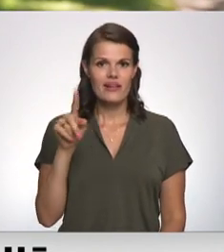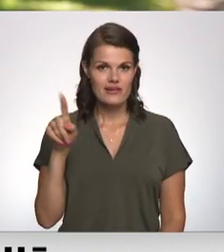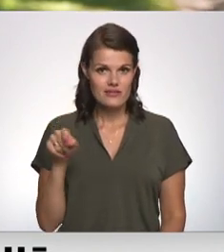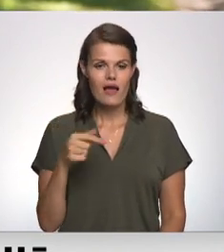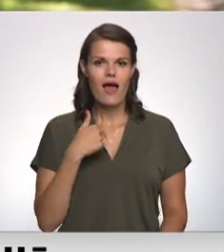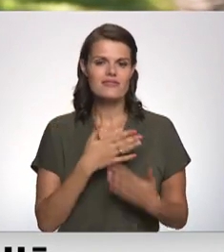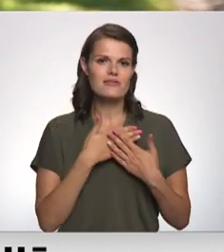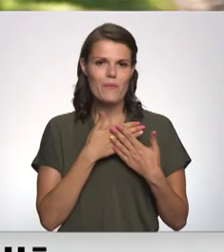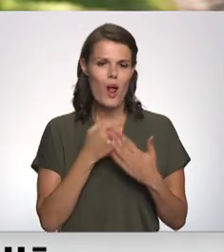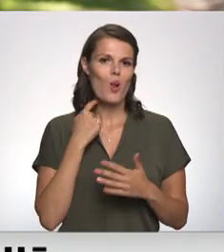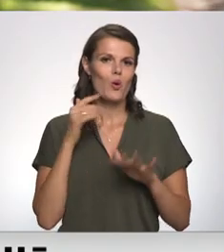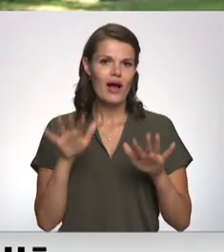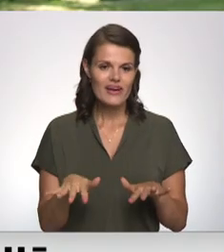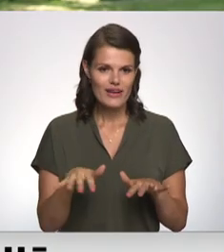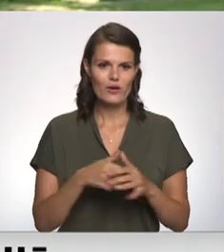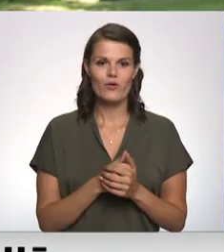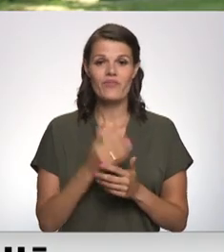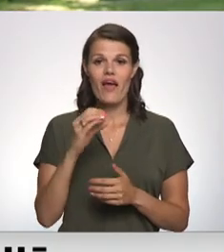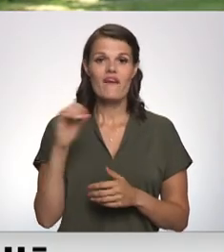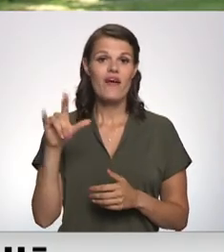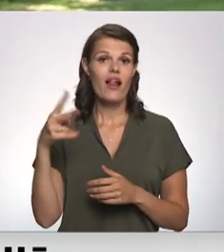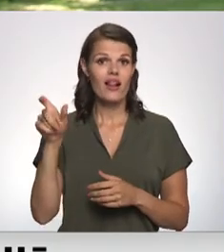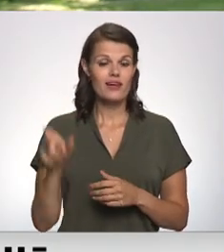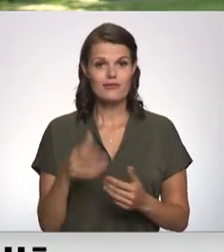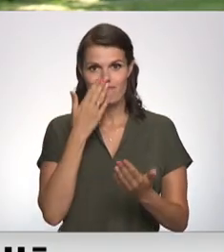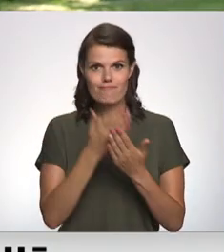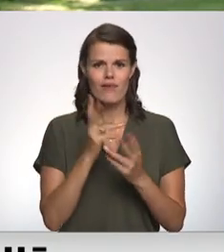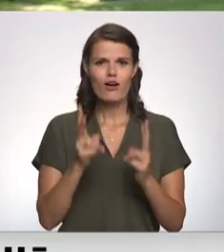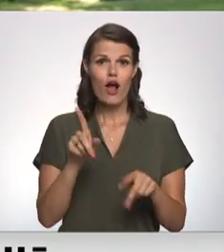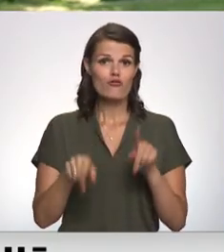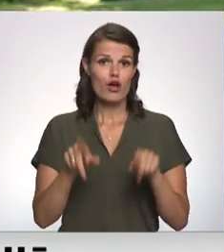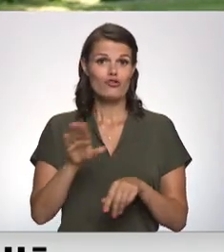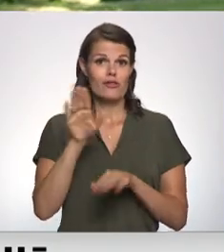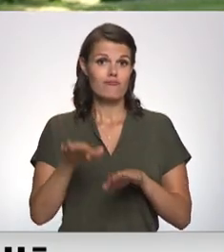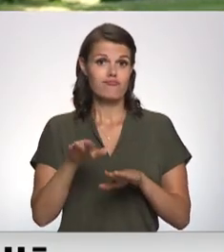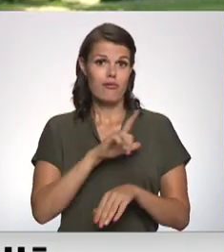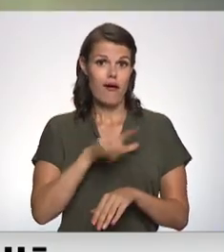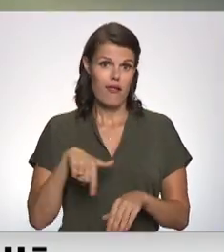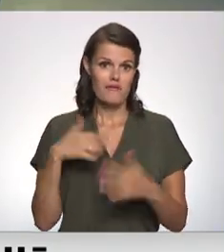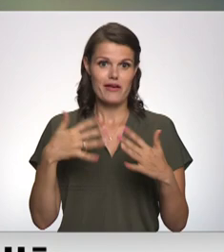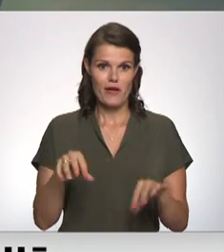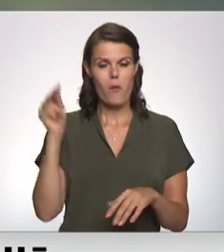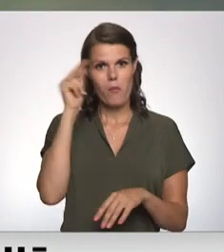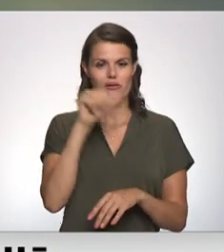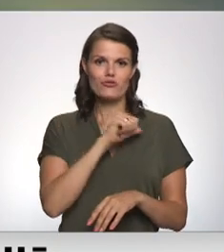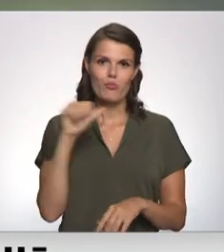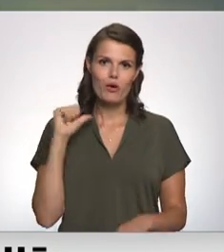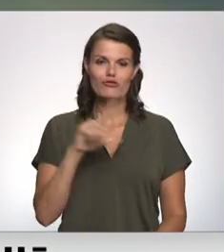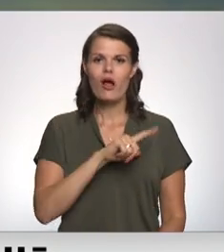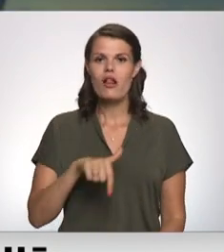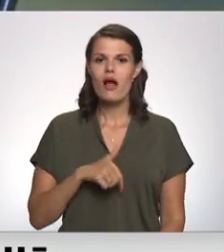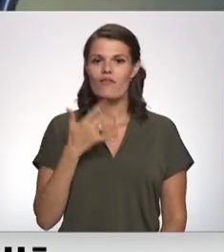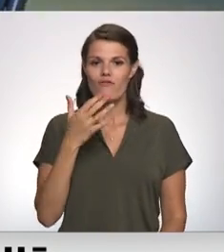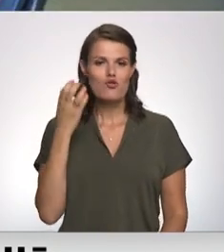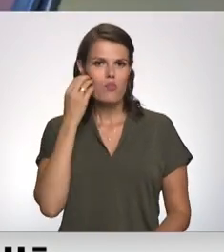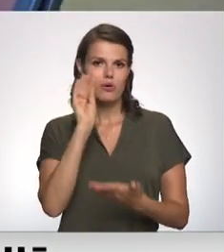Es mīlu Rīgu. Feliks demonstrē, kā vien dažas dienas Latvijā esot patstāvīgi apgūst latviešu valodu,